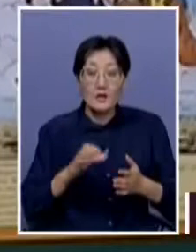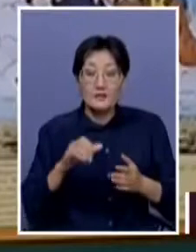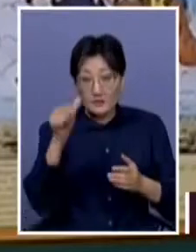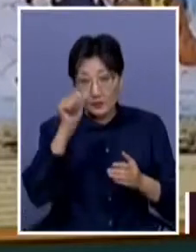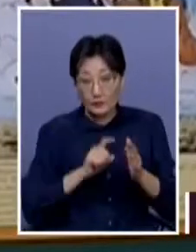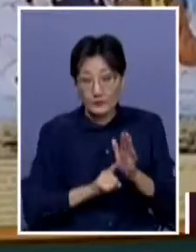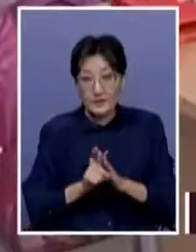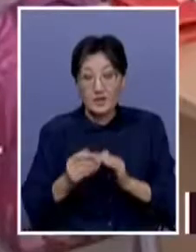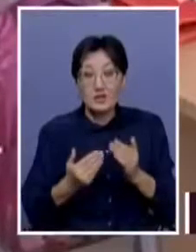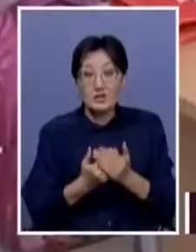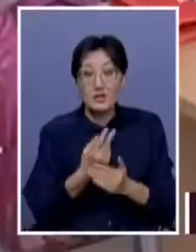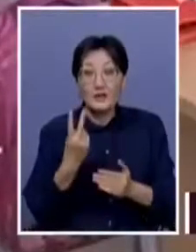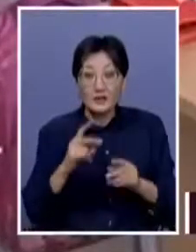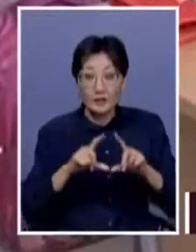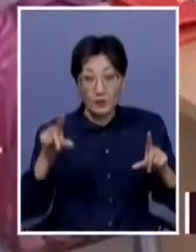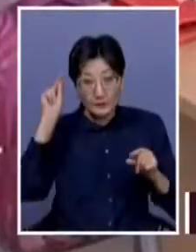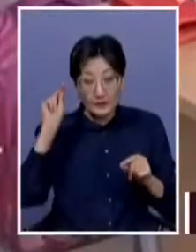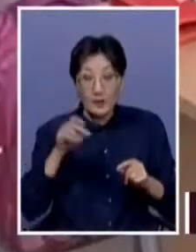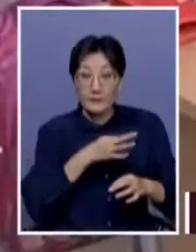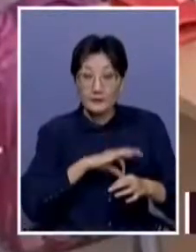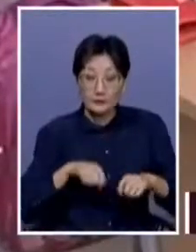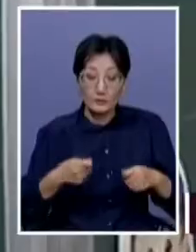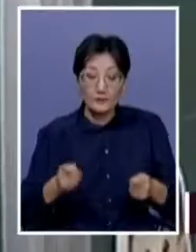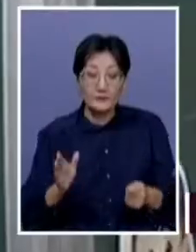бастап жаңа 2 білім ұясы пайдалануға беріледі.